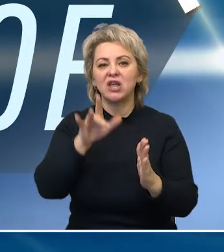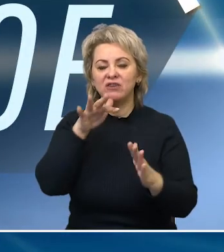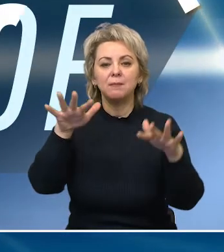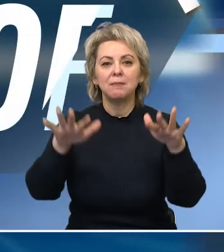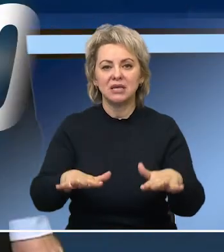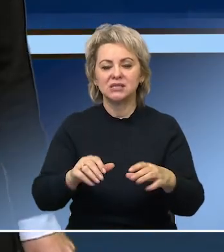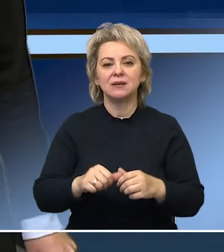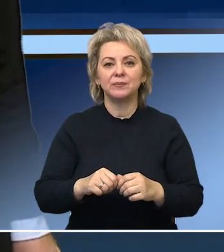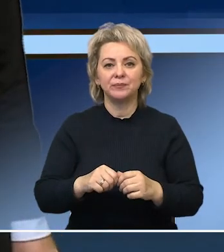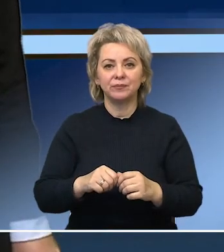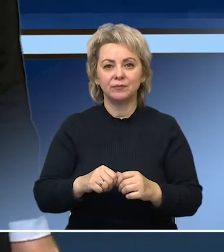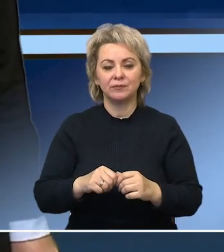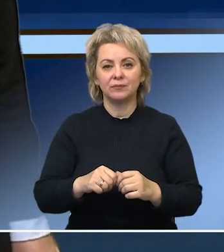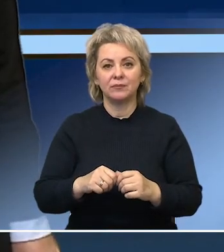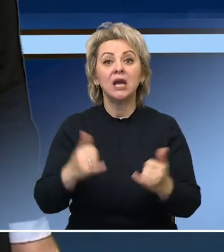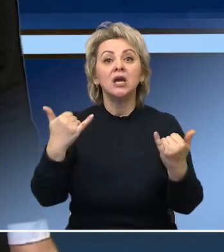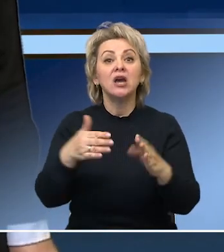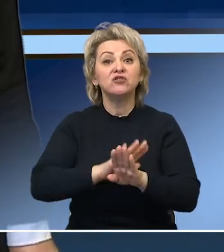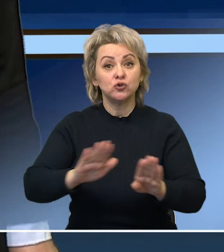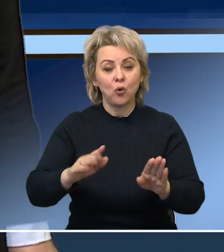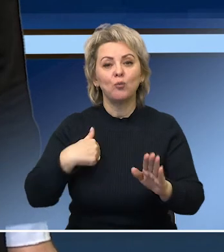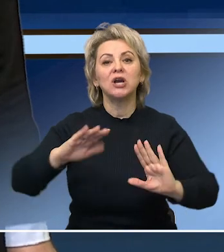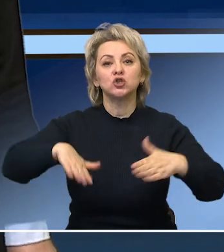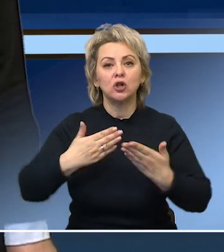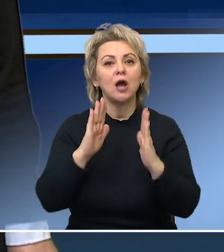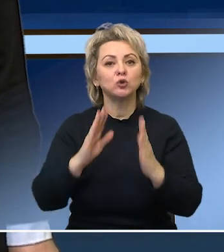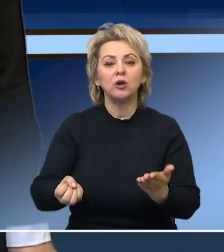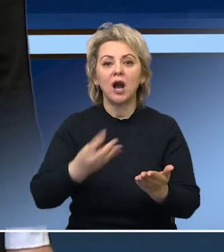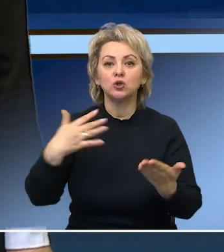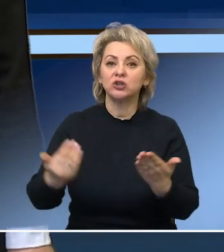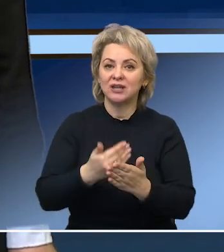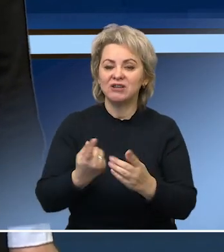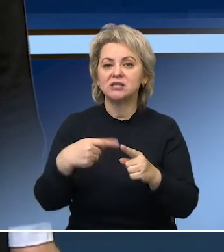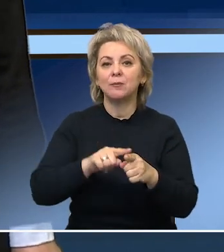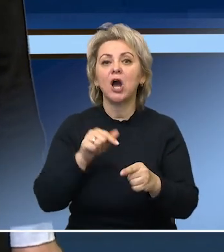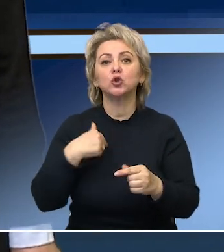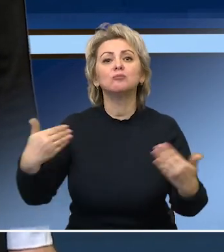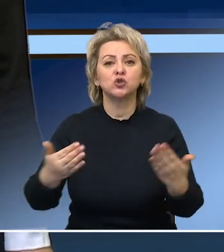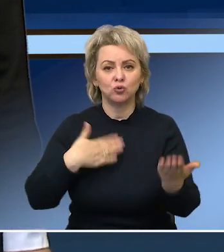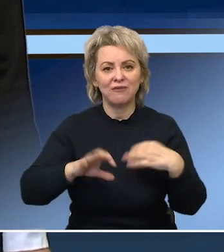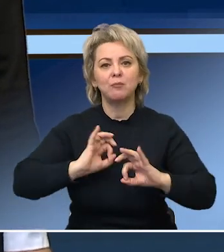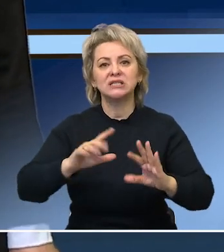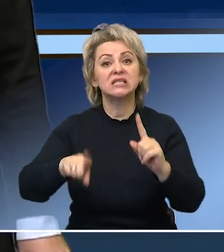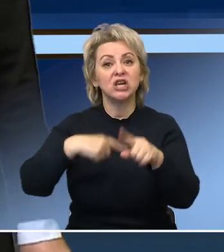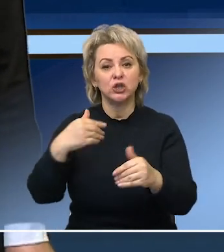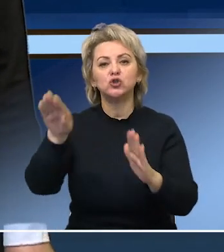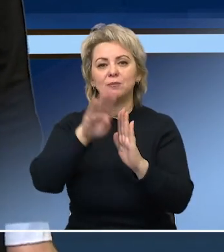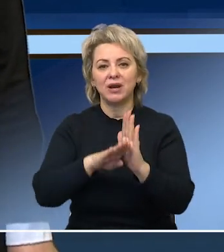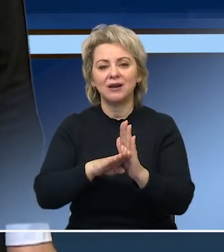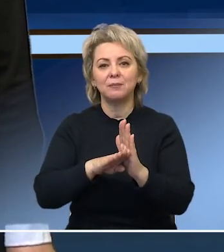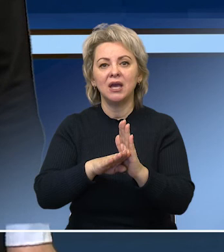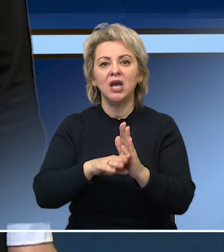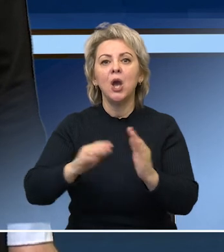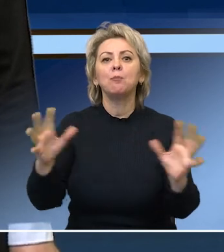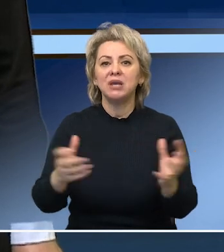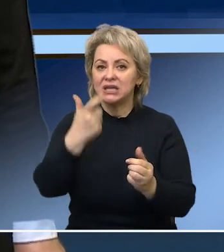Местное». На сегодня это все. Мы желаем вам только хороших новостей, о которых мы с удовольствием расскажем в нашей следующей программе. Берегите себя